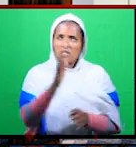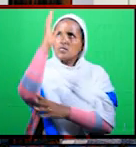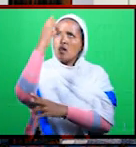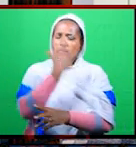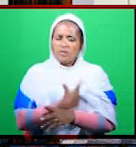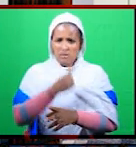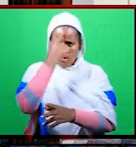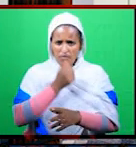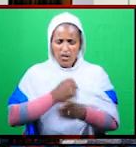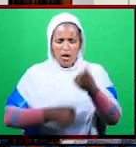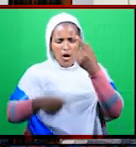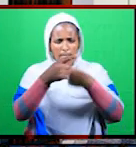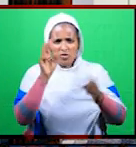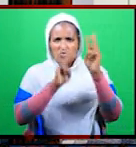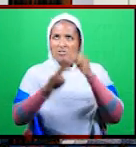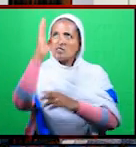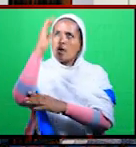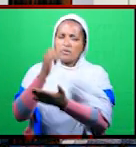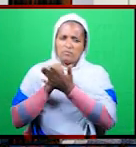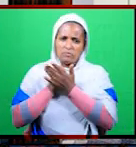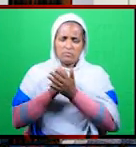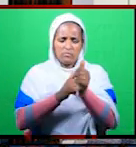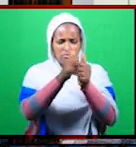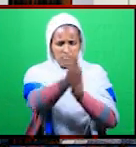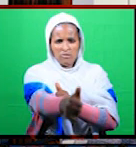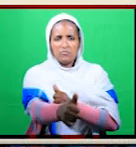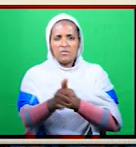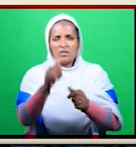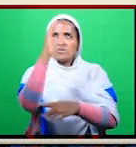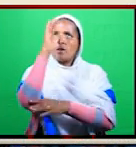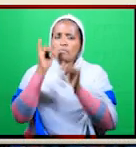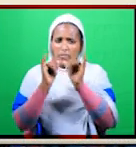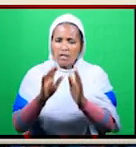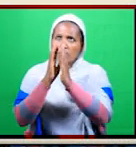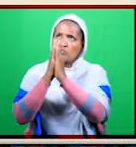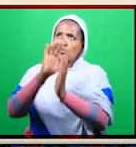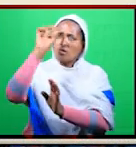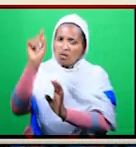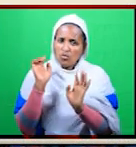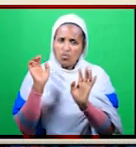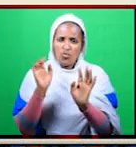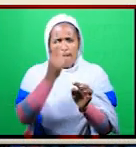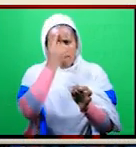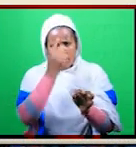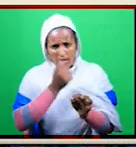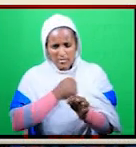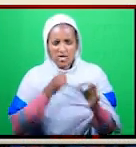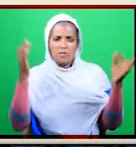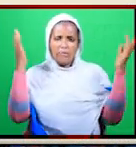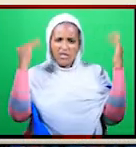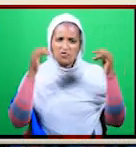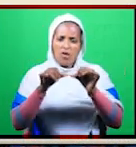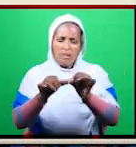እያበረከቱ እግዚአብሔርን አምኖ የሚመጡትን ችግሮች በእግዚአብሔር ኃይል ወጣቸዋለሁ ብሎ የእግዚአብሔርን ረድኤት በጸሎት እየጠየቁ